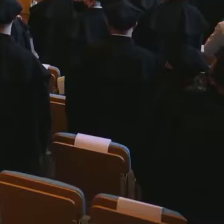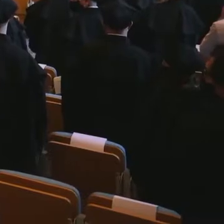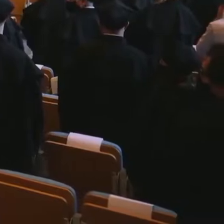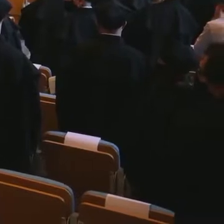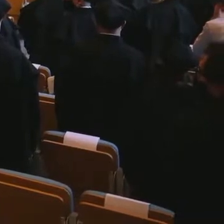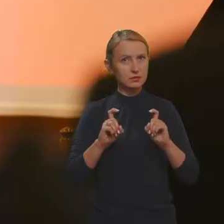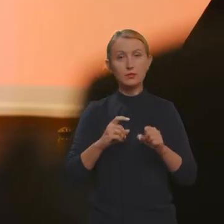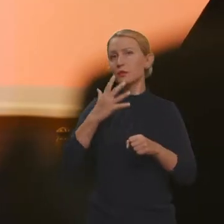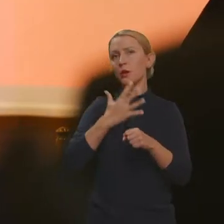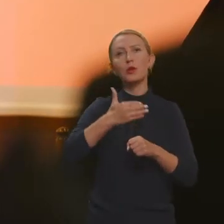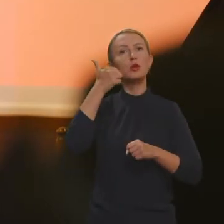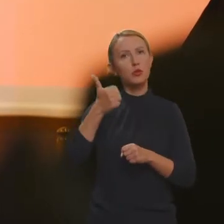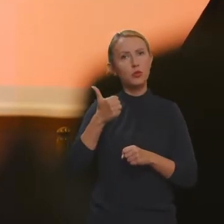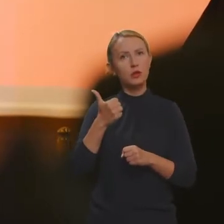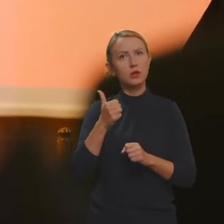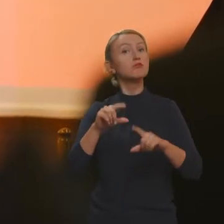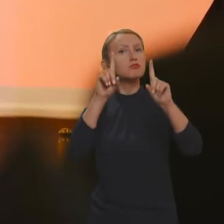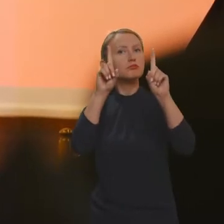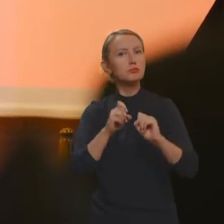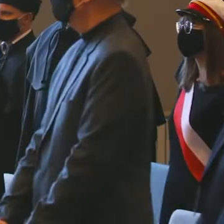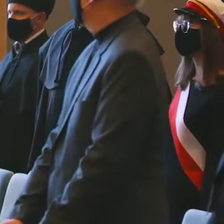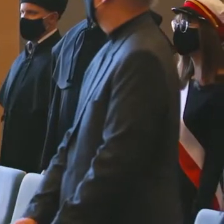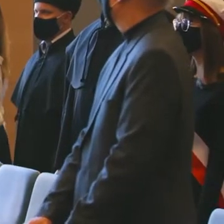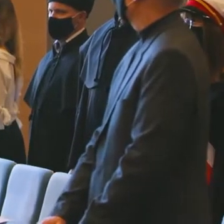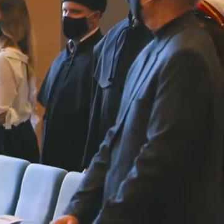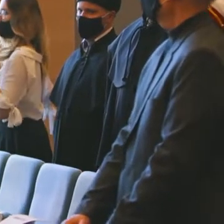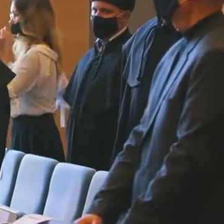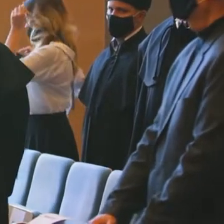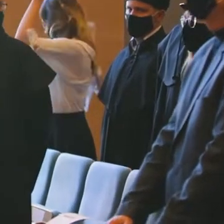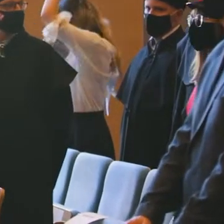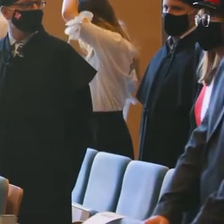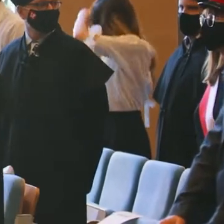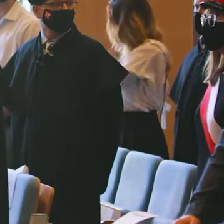Otwierając 51. inaugurację roku akademickiego